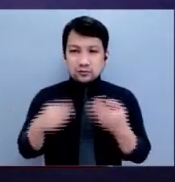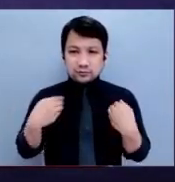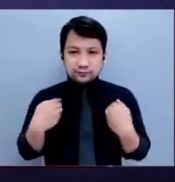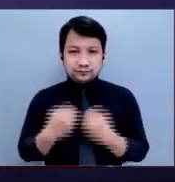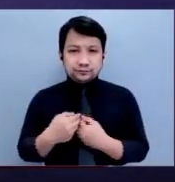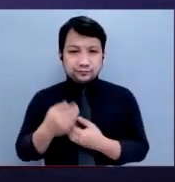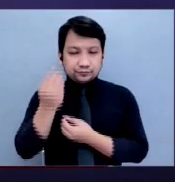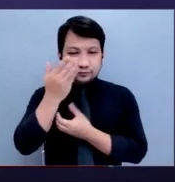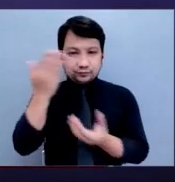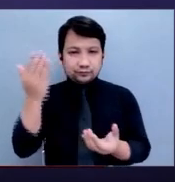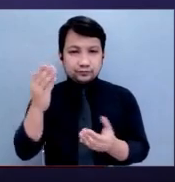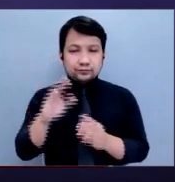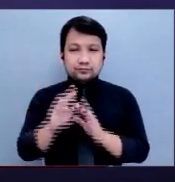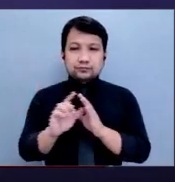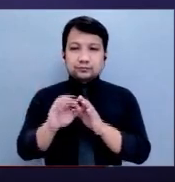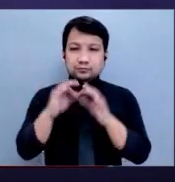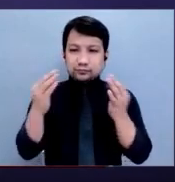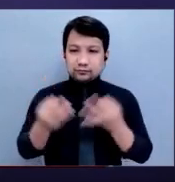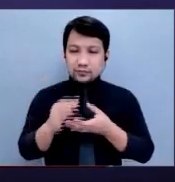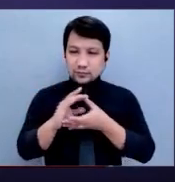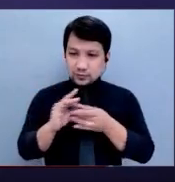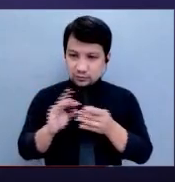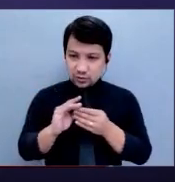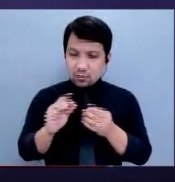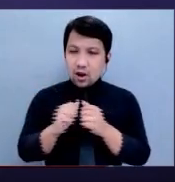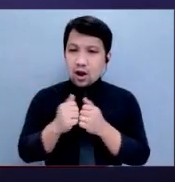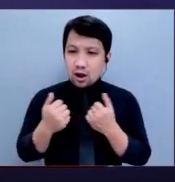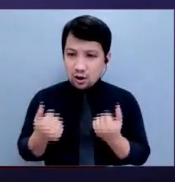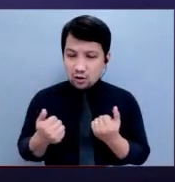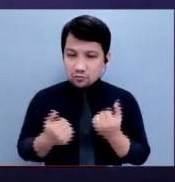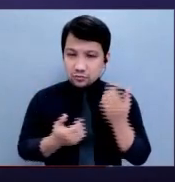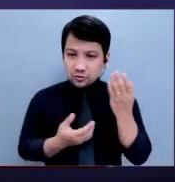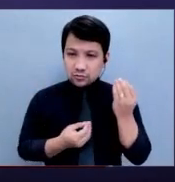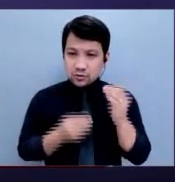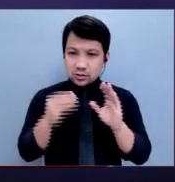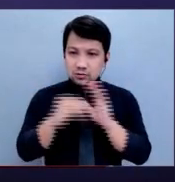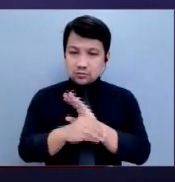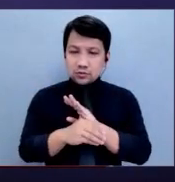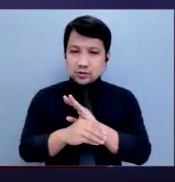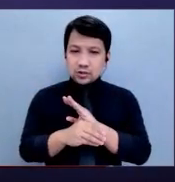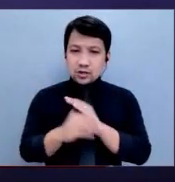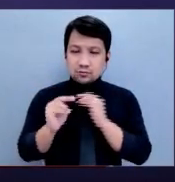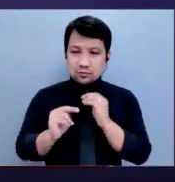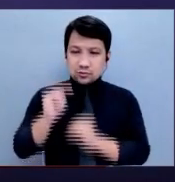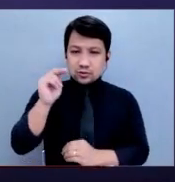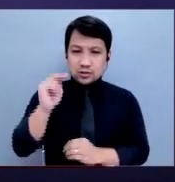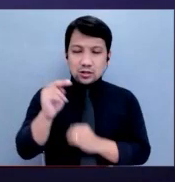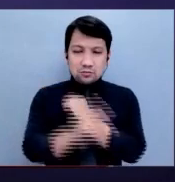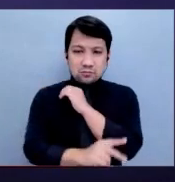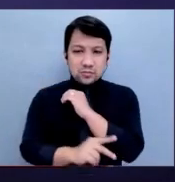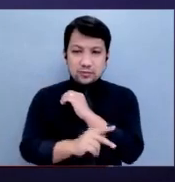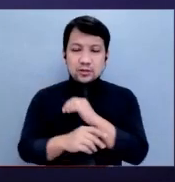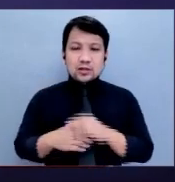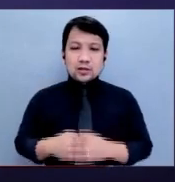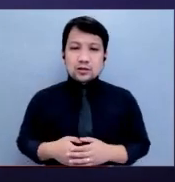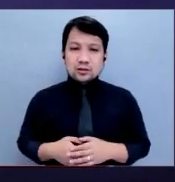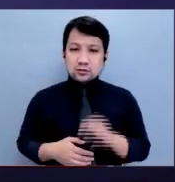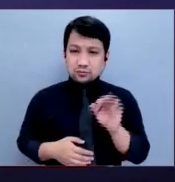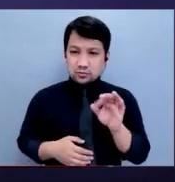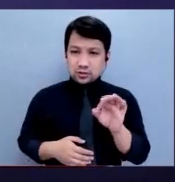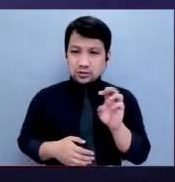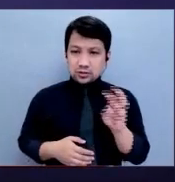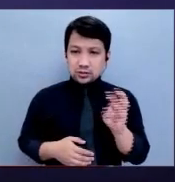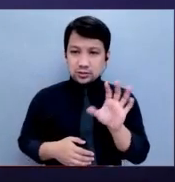prominenteng pamilya sa Abra, ikwento niya kung paano binansagang murder capital of the North ang probinsya. 1965 pa